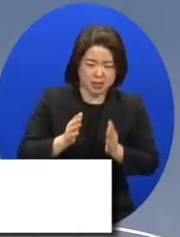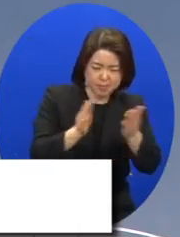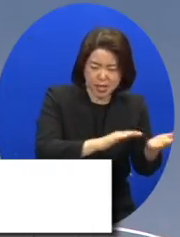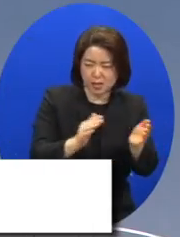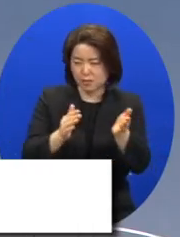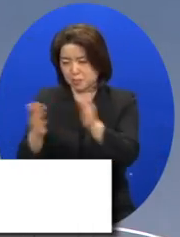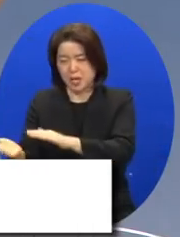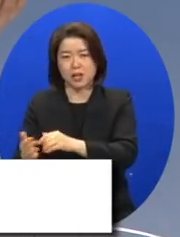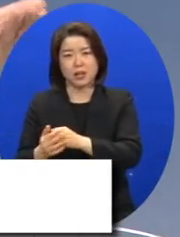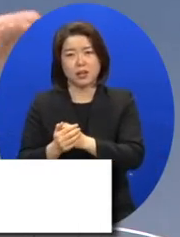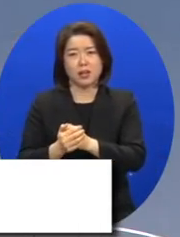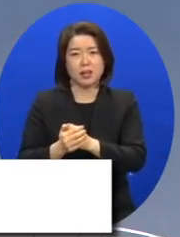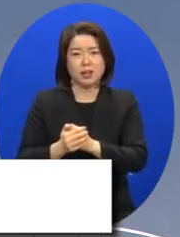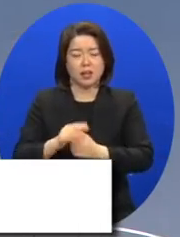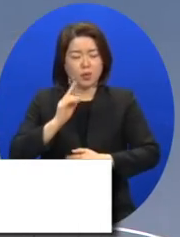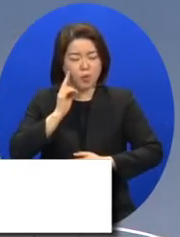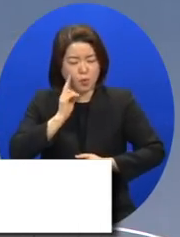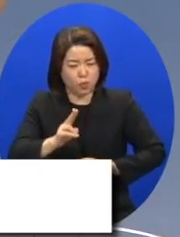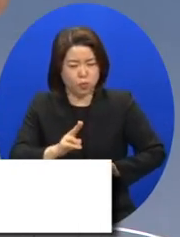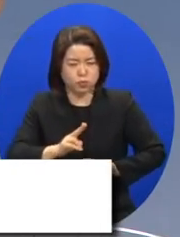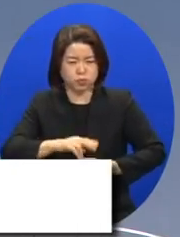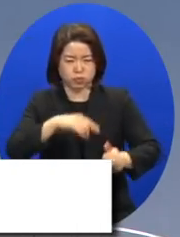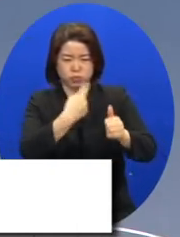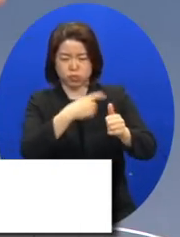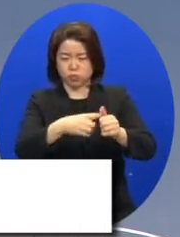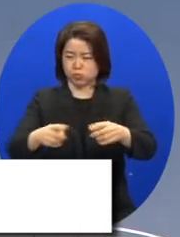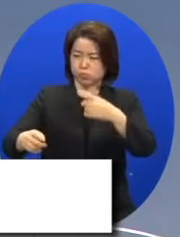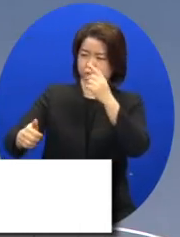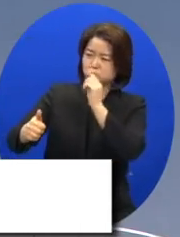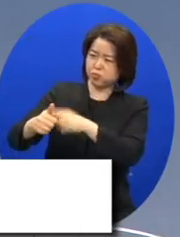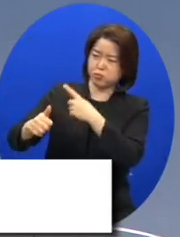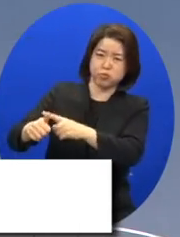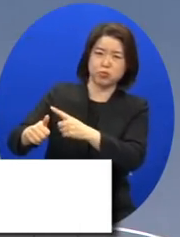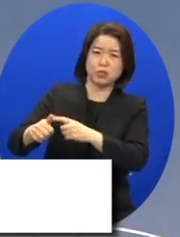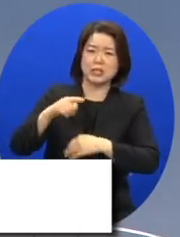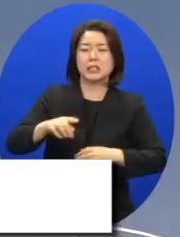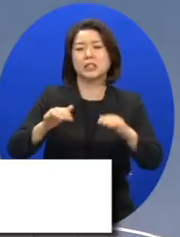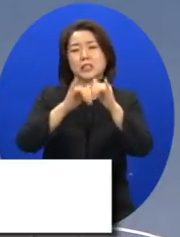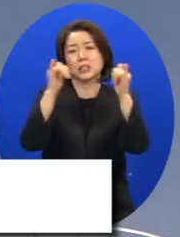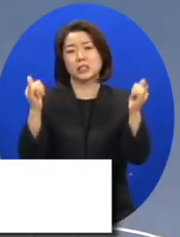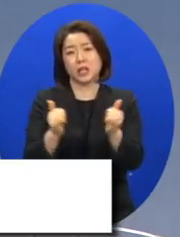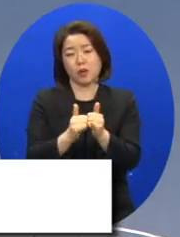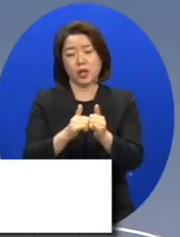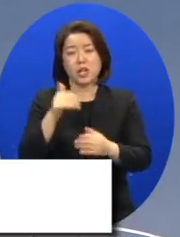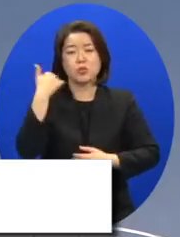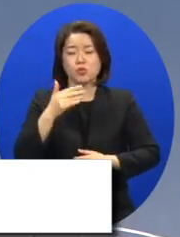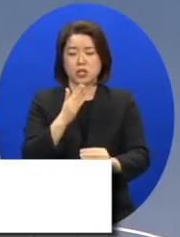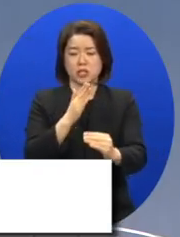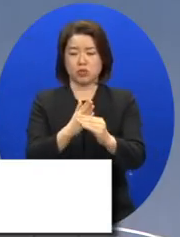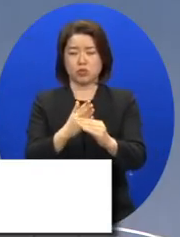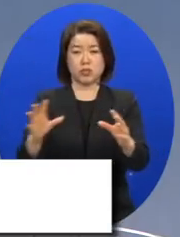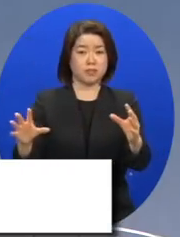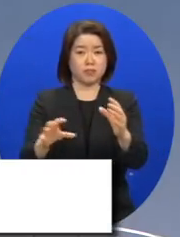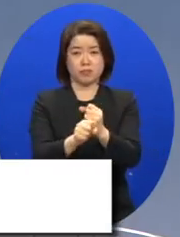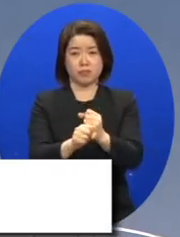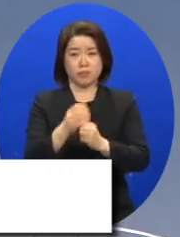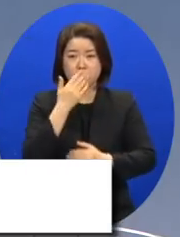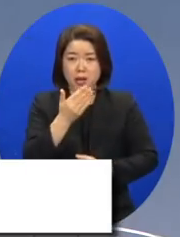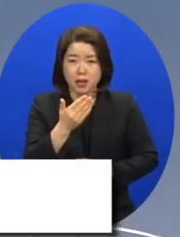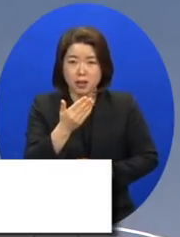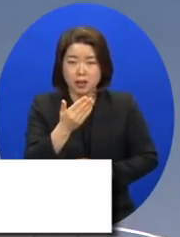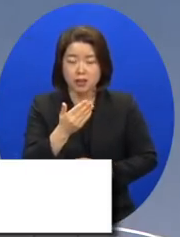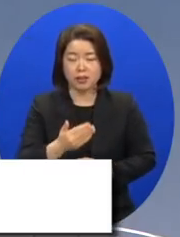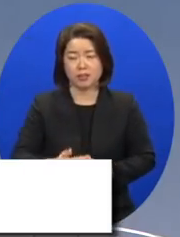서로 말할 수 없이 욕을 해야 되는 지금 이 사회를 누가 중심을 붙들어 줄 겁니까